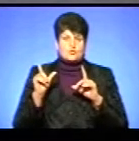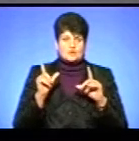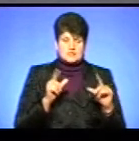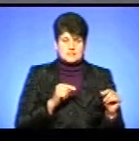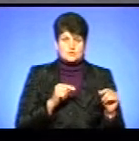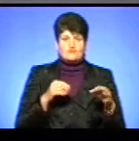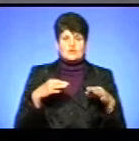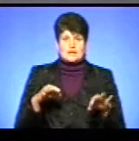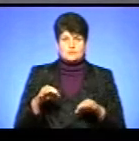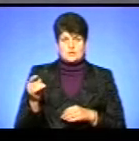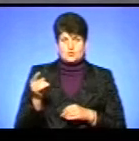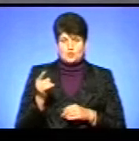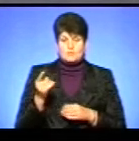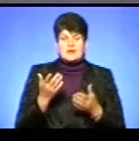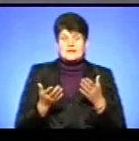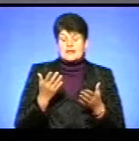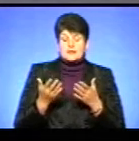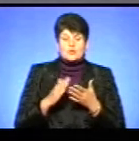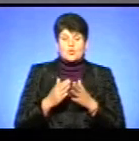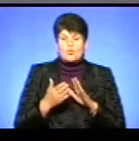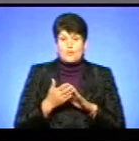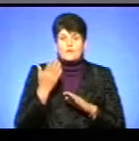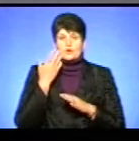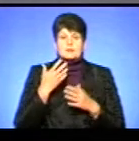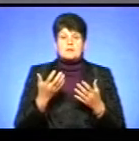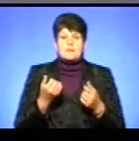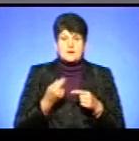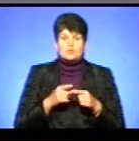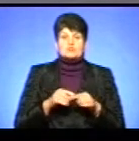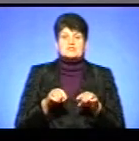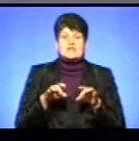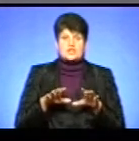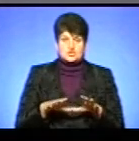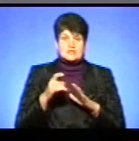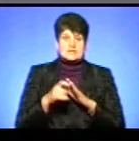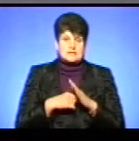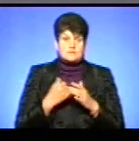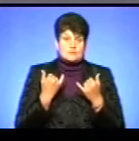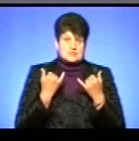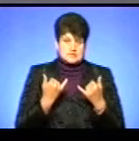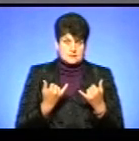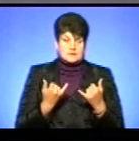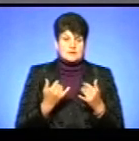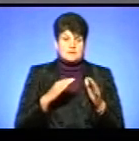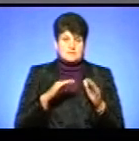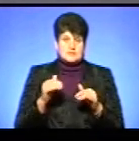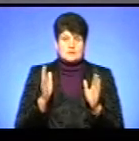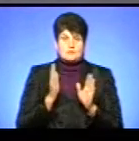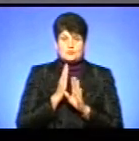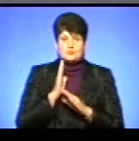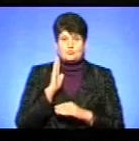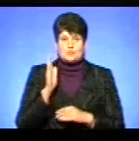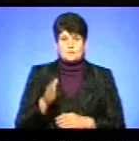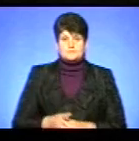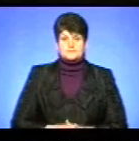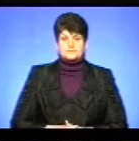транспорті Тернополя. Власне, які передумови та коли прийматимуть відповідне рішення, дізнаємося за мить після прогнозу синоптиків.